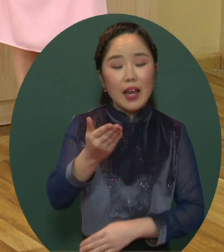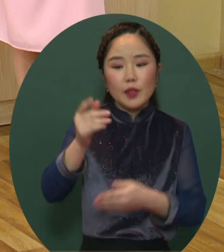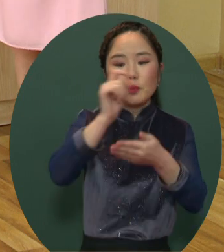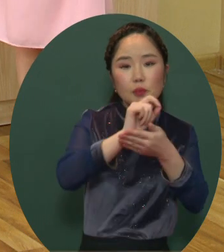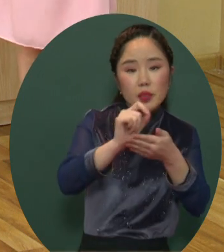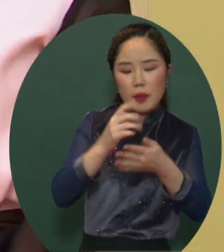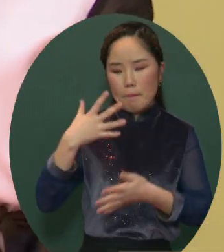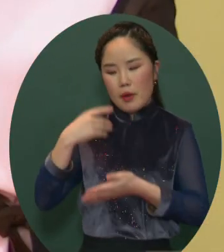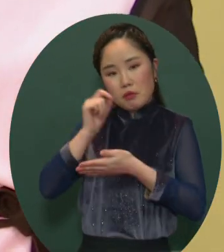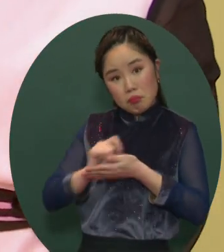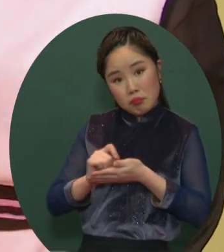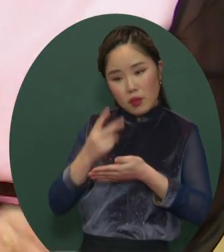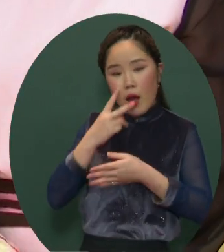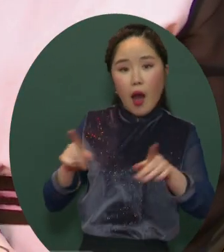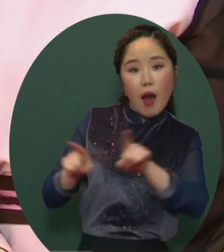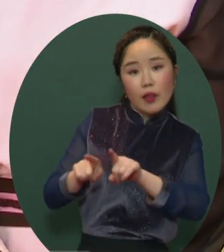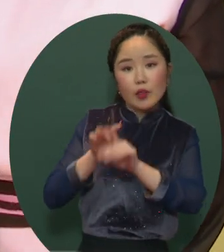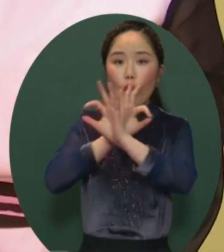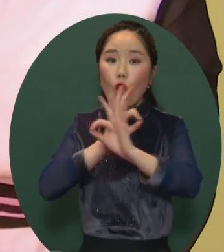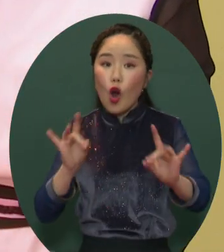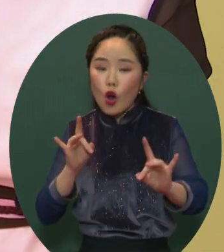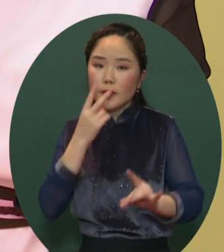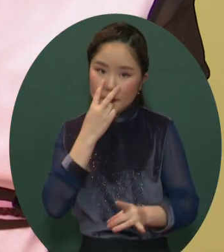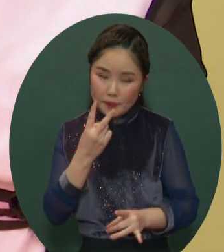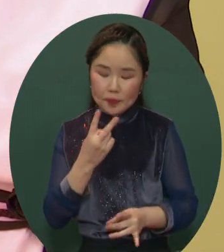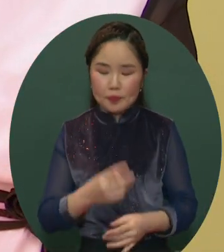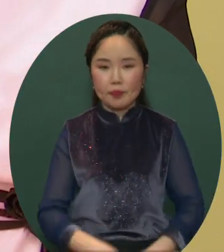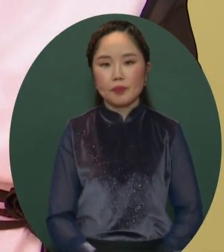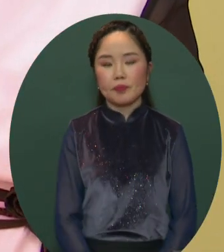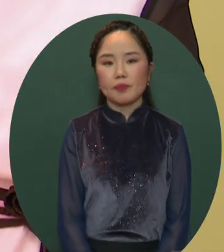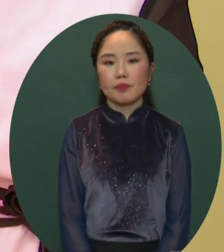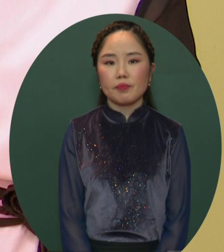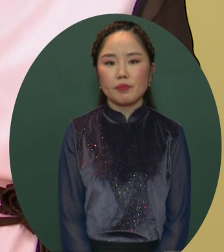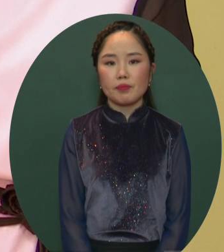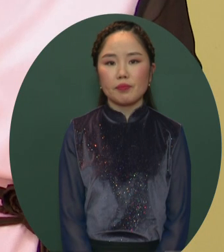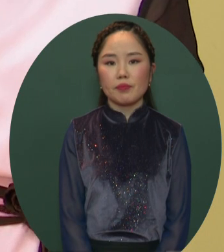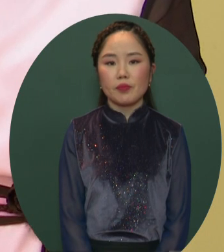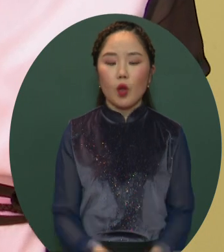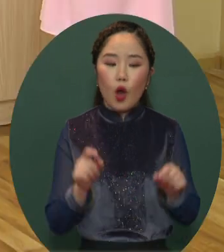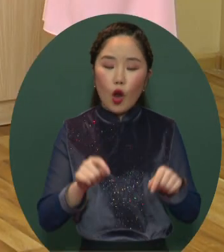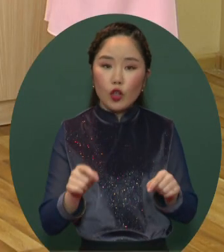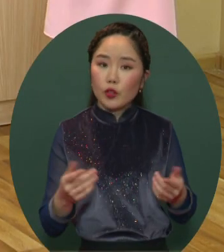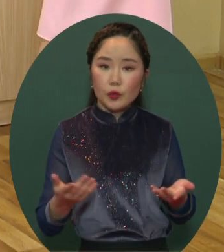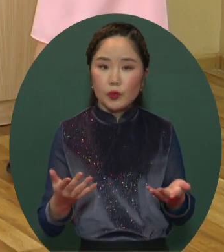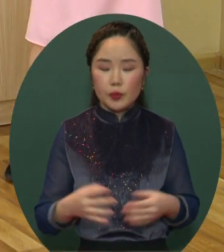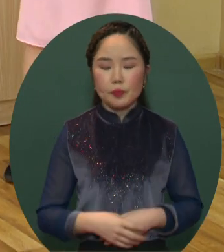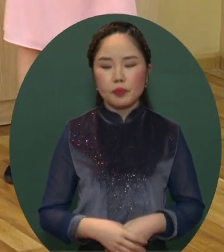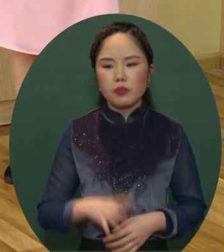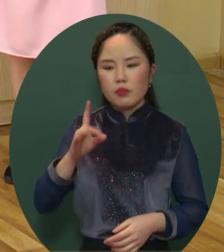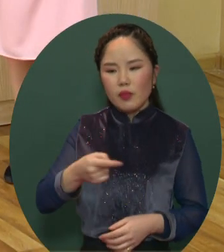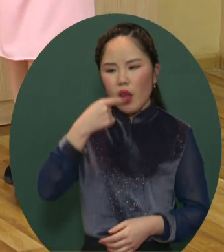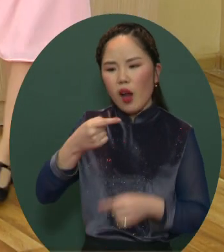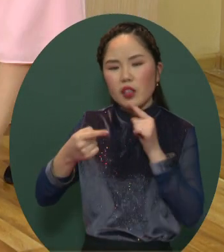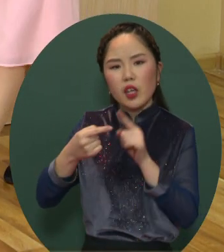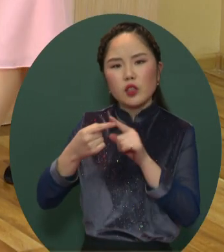бичсэн, багшийнхын бичсэнтэй таарч байгаа эсхийг шалгаарай. Одоо тэгвэл бүгдээрээ үг